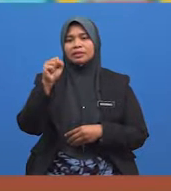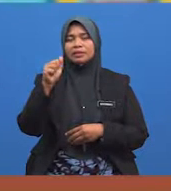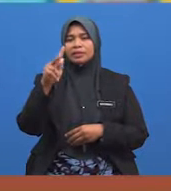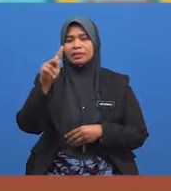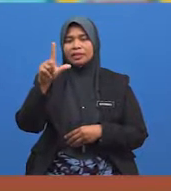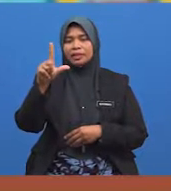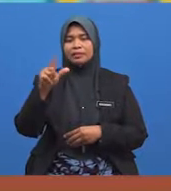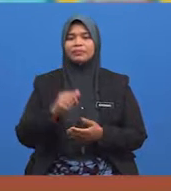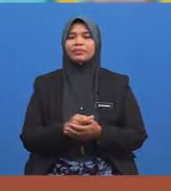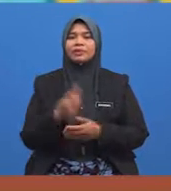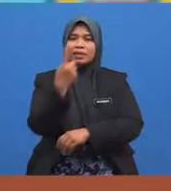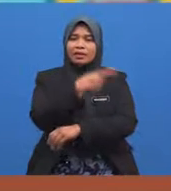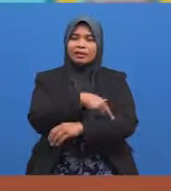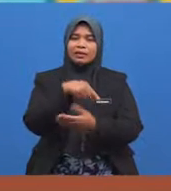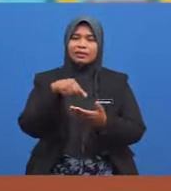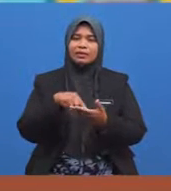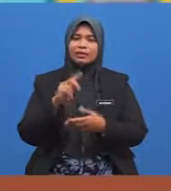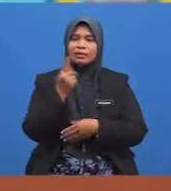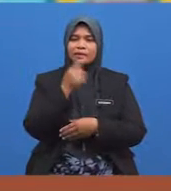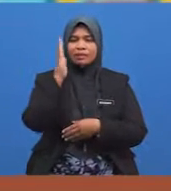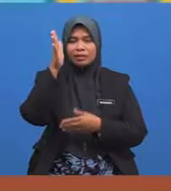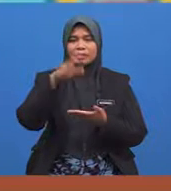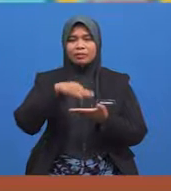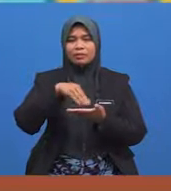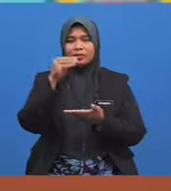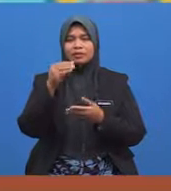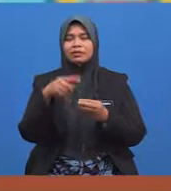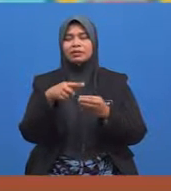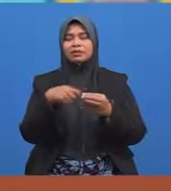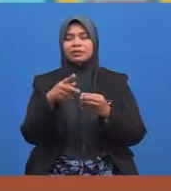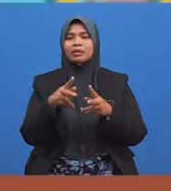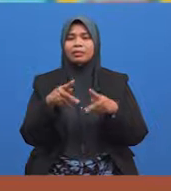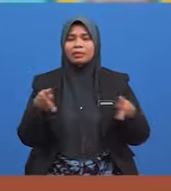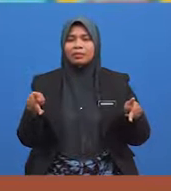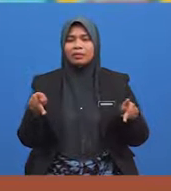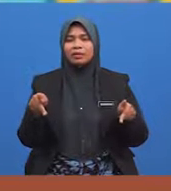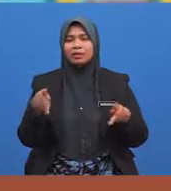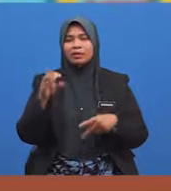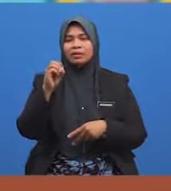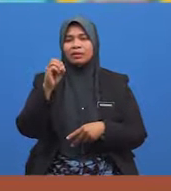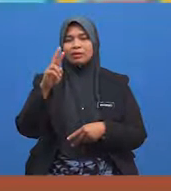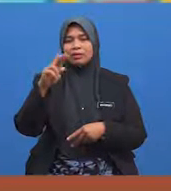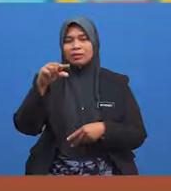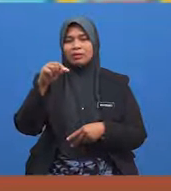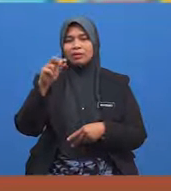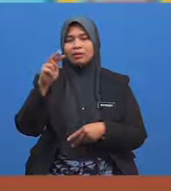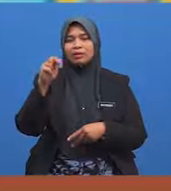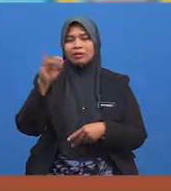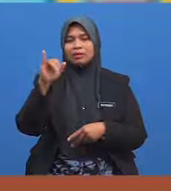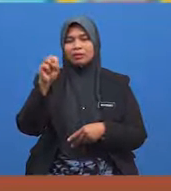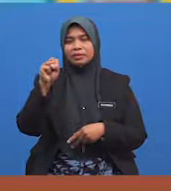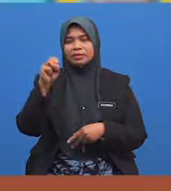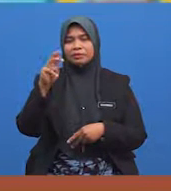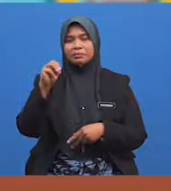Hari ini kita akan belajar tentang keberbagaian organisma dan juga pengelasan organisma.